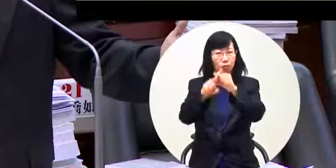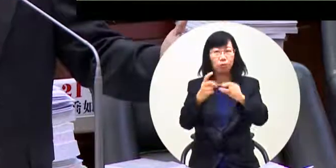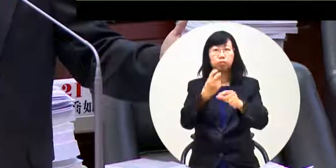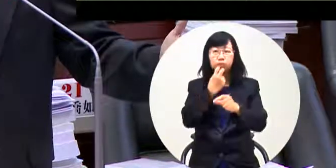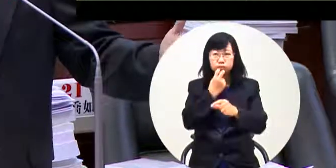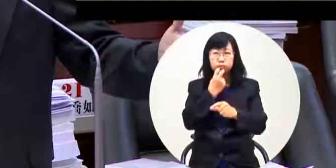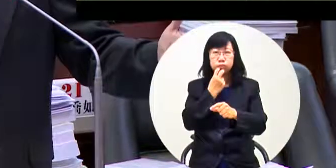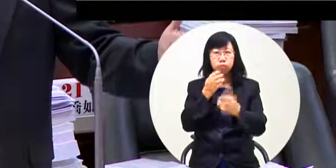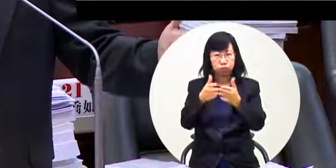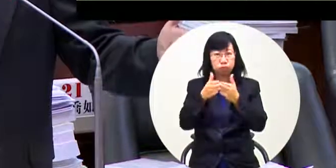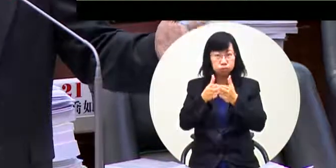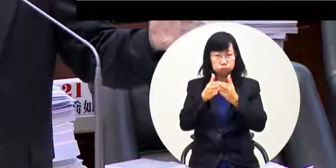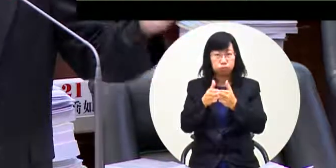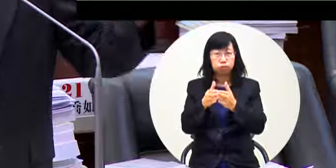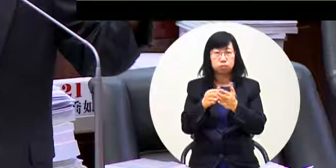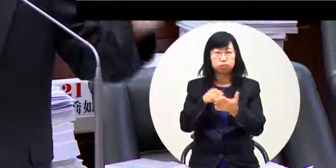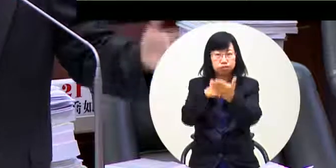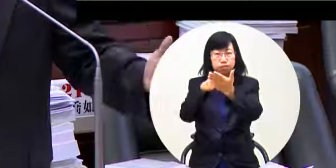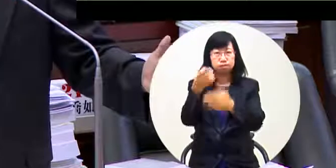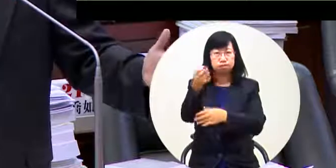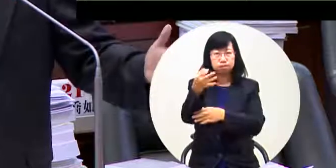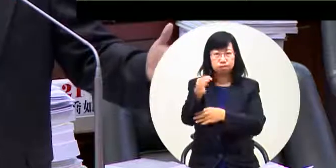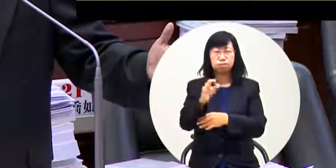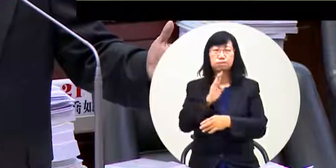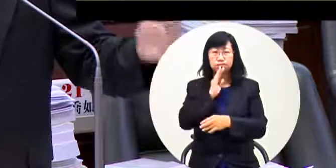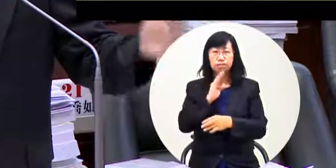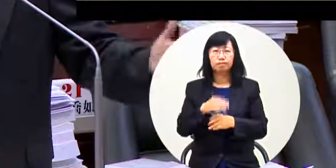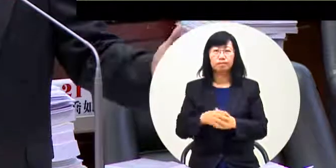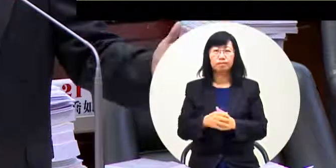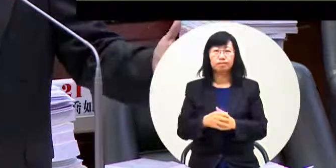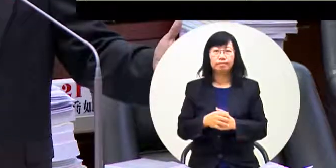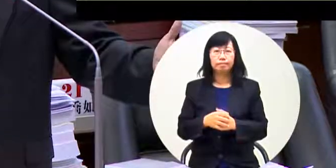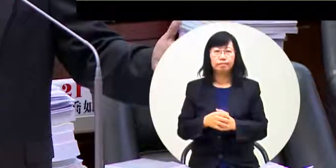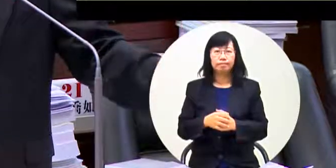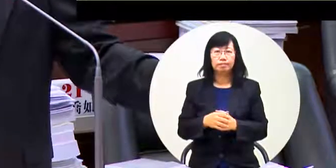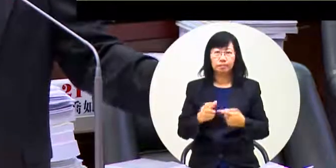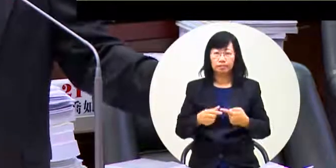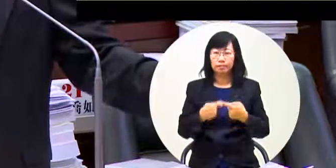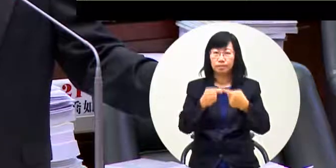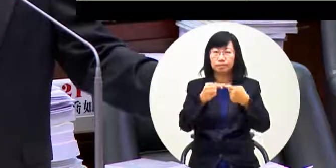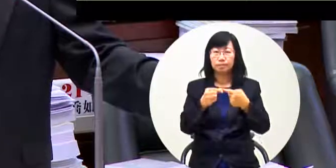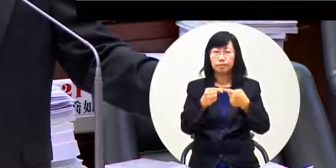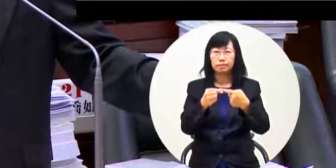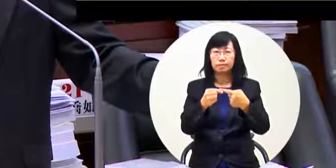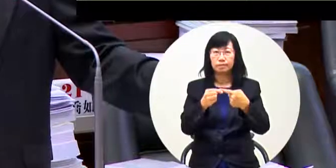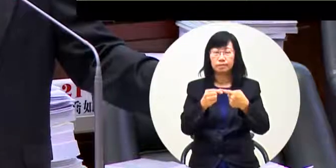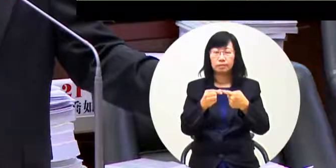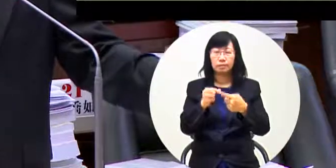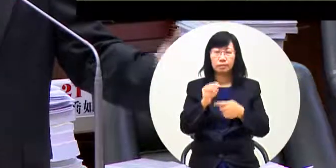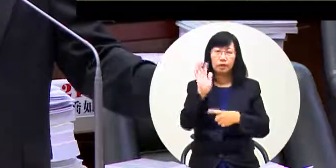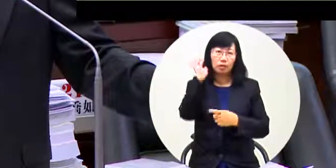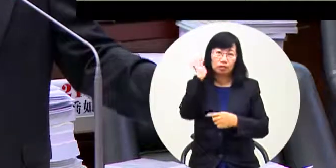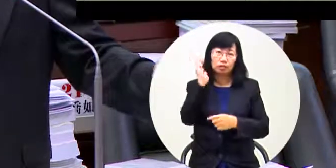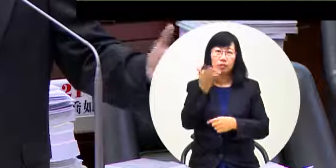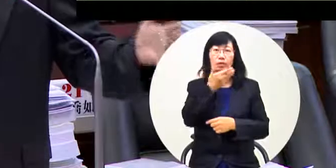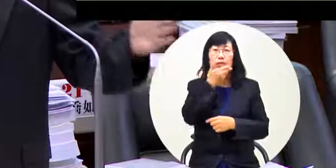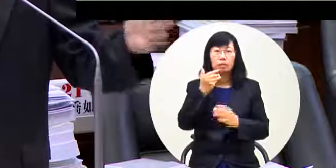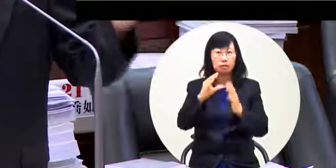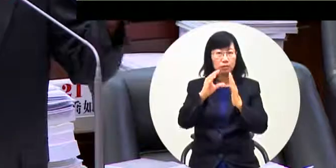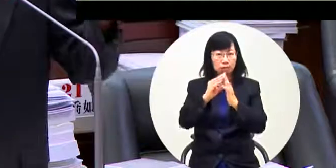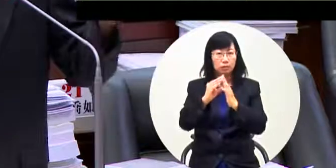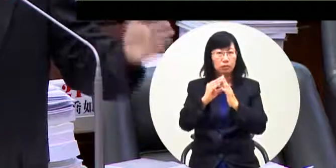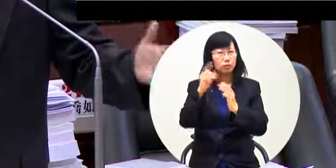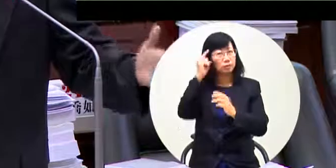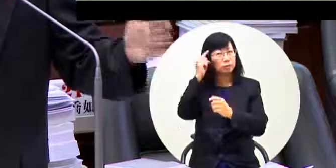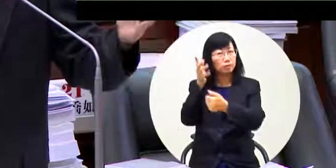要问一下，第一个我想水利局啦，水利局来问一下好啊，水利局，我